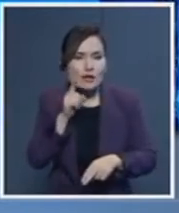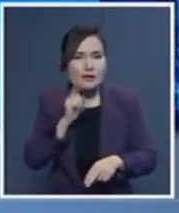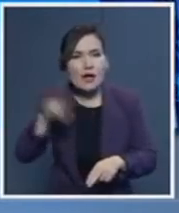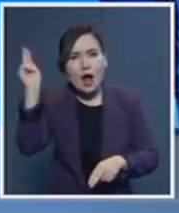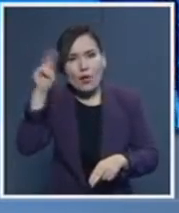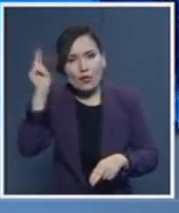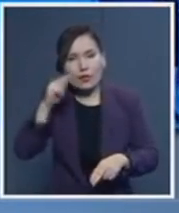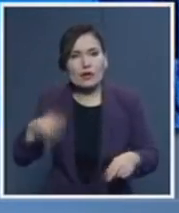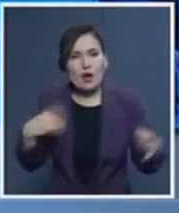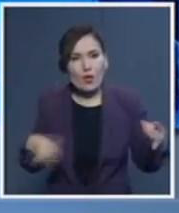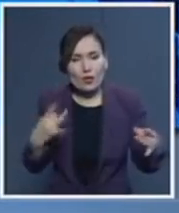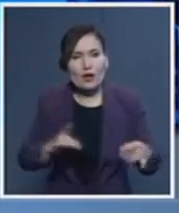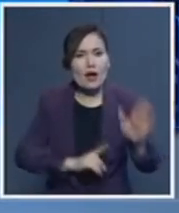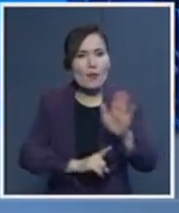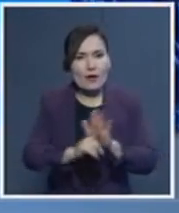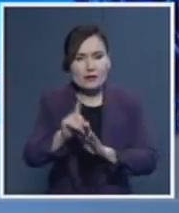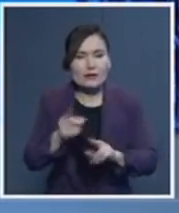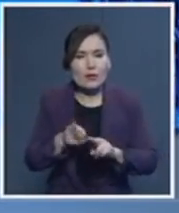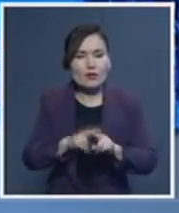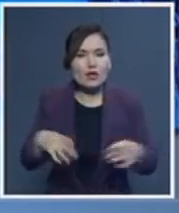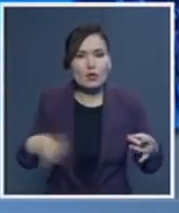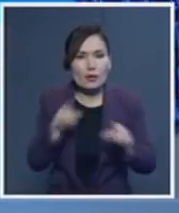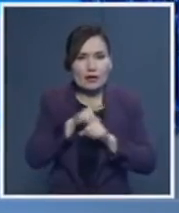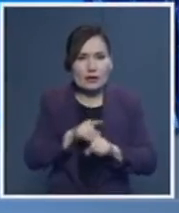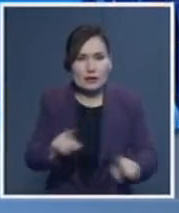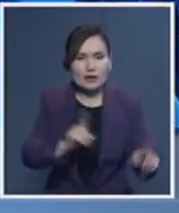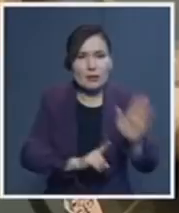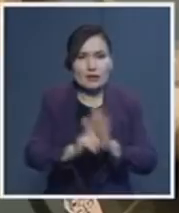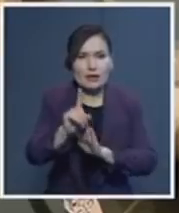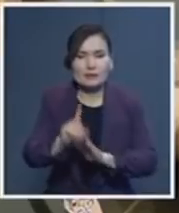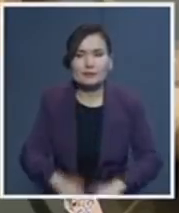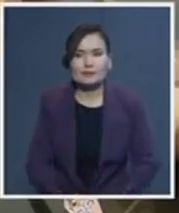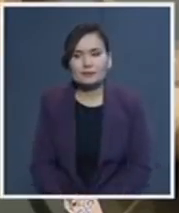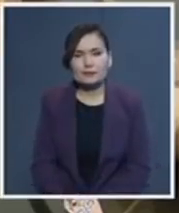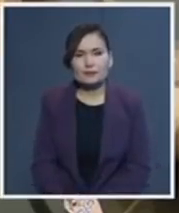бабаларымыздан қалған мұраны насихаттап жүр. Шандос Темірғалиев айтады.